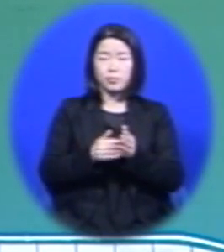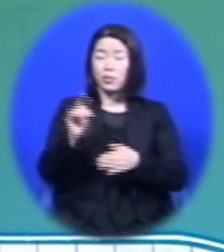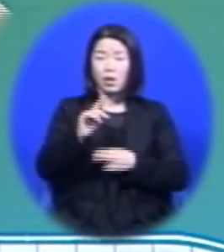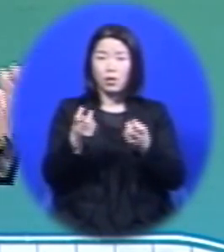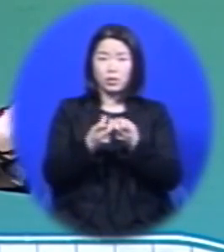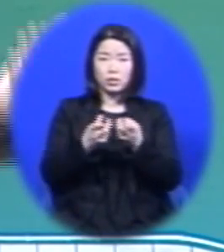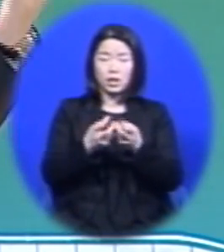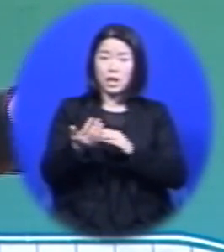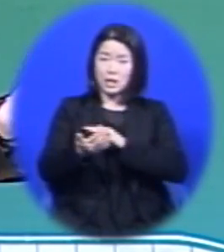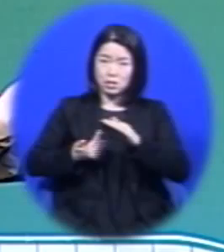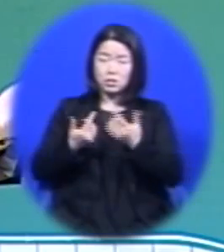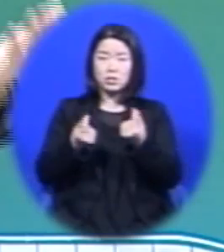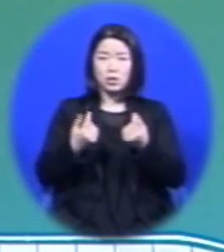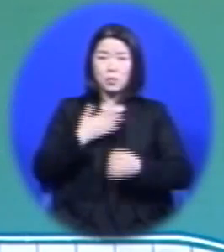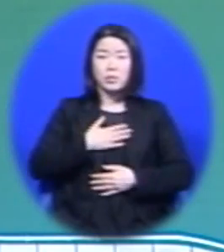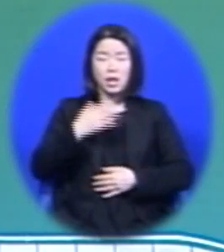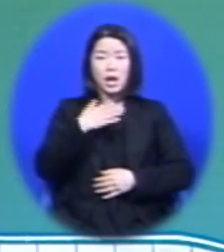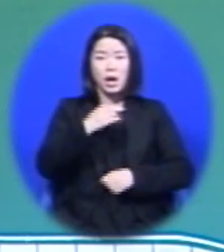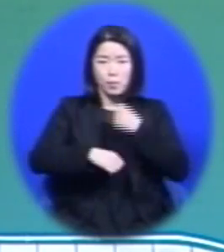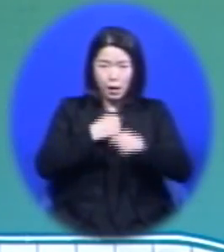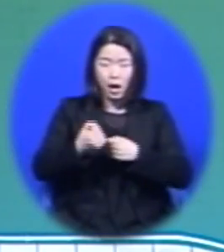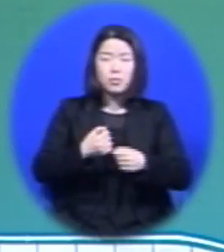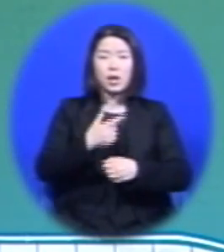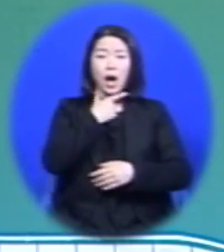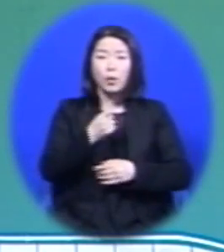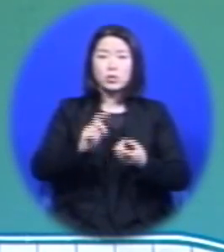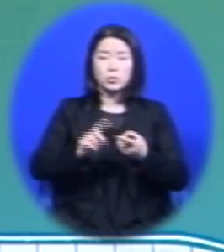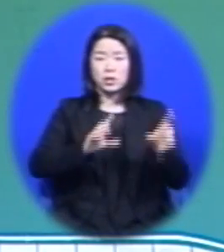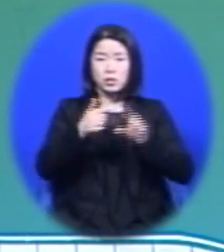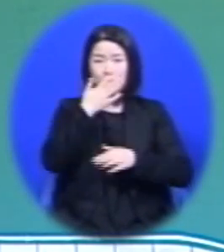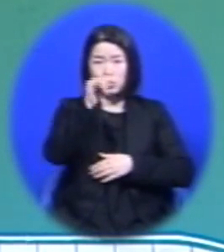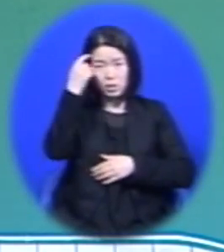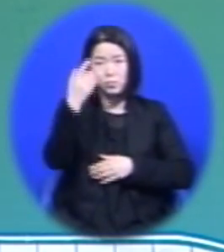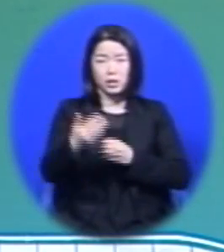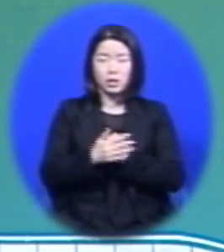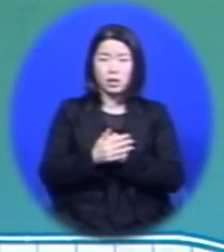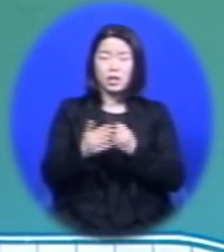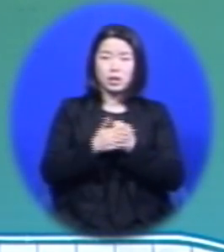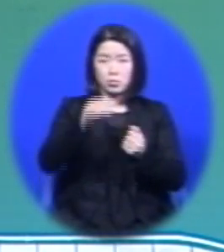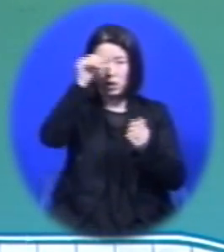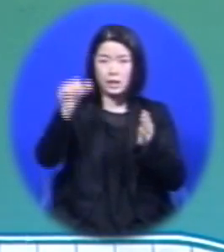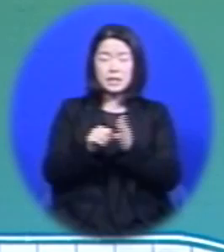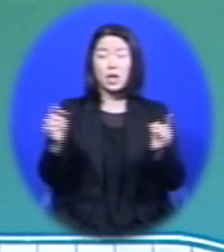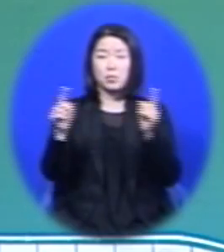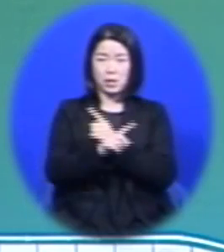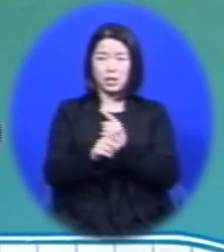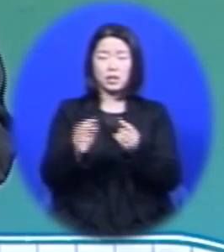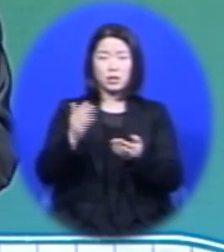어떻게 전처럼 기분대로 내가 하고 싶은 대로 그렇게 삽니까? 그래서 인생이 바뀌는 겁니다.